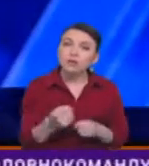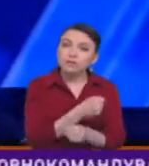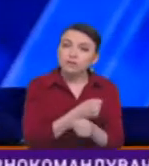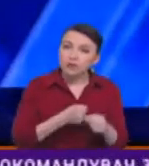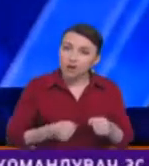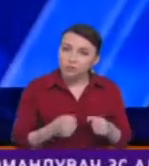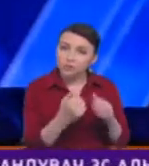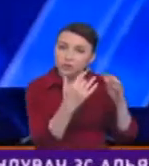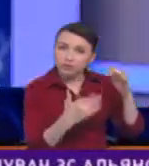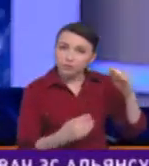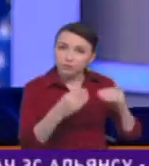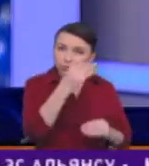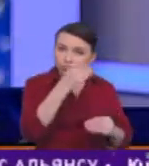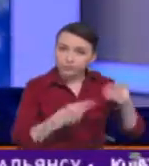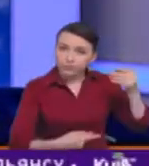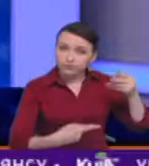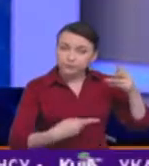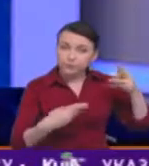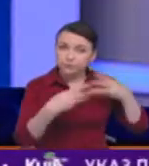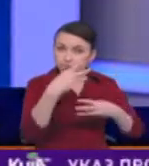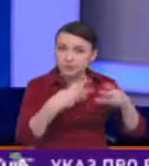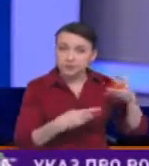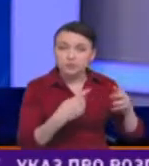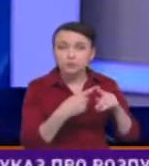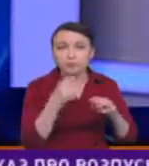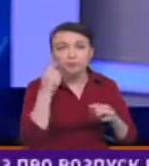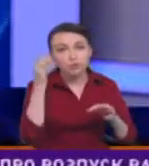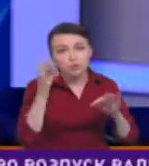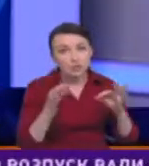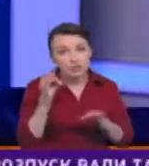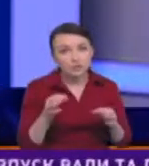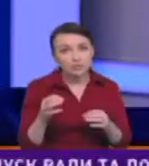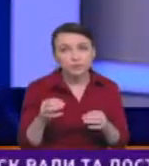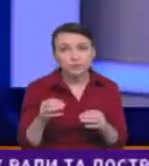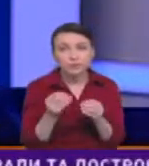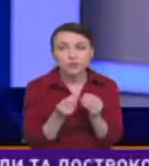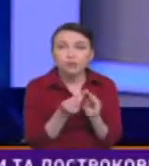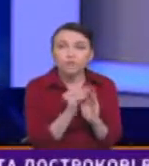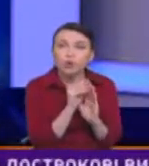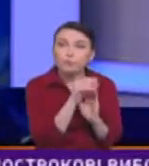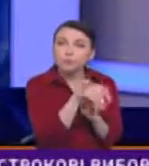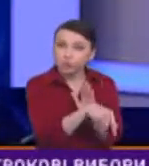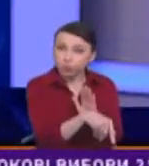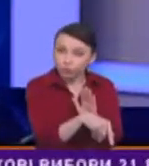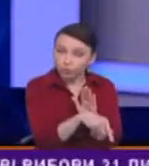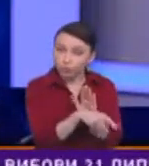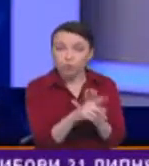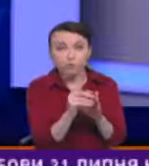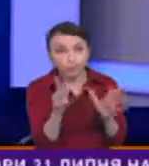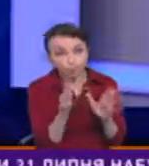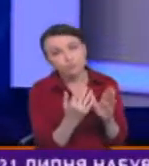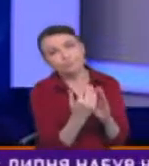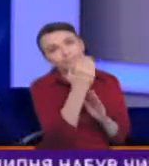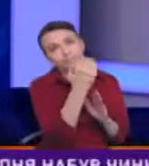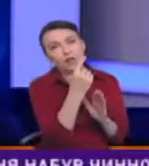по рейтингу процентів, які вони принесли на своєму округі в копілку партії. І тоді, ну, можна було